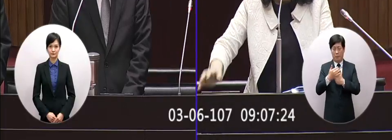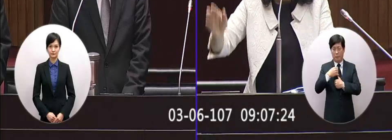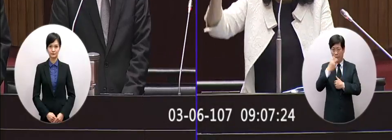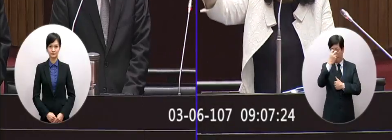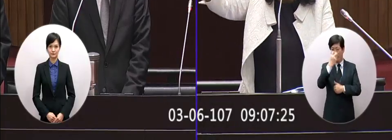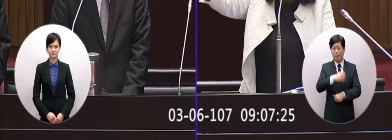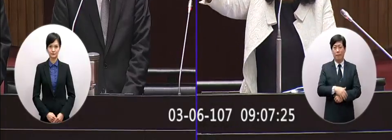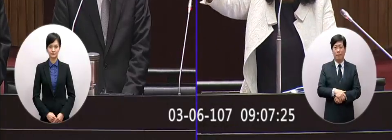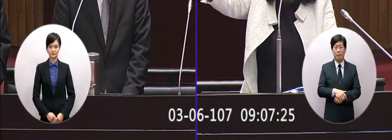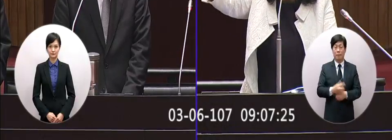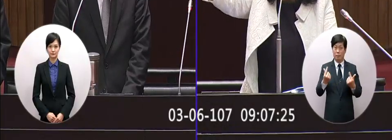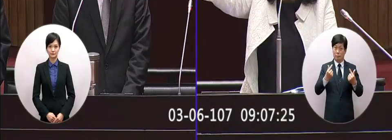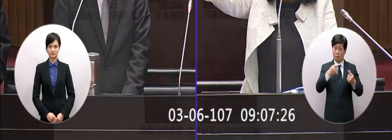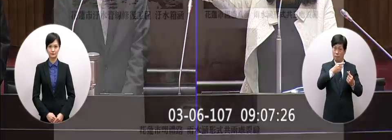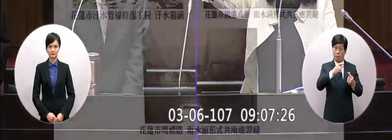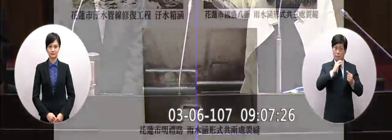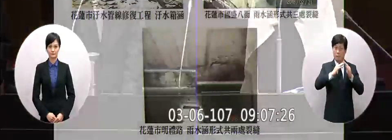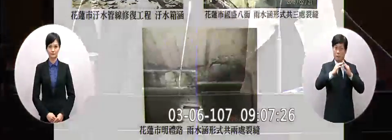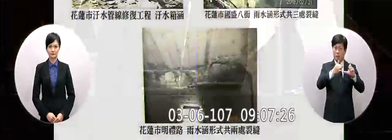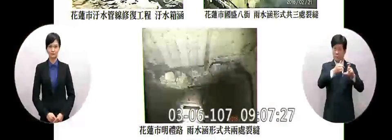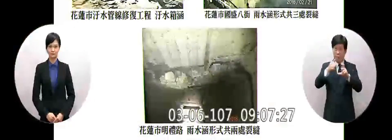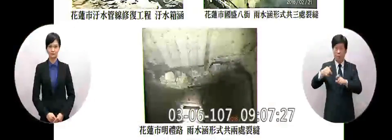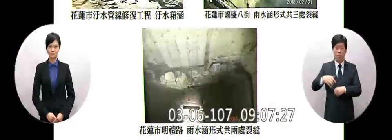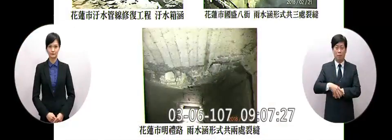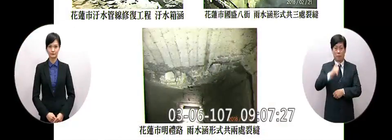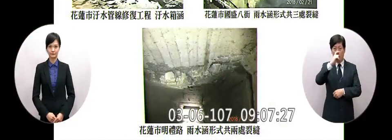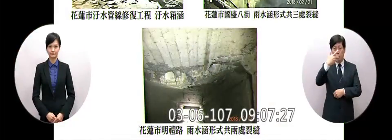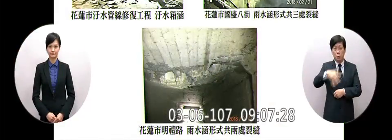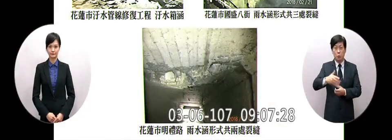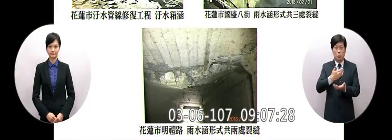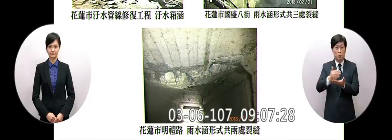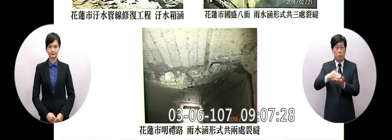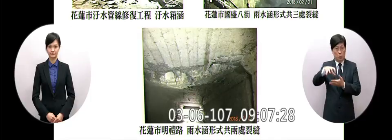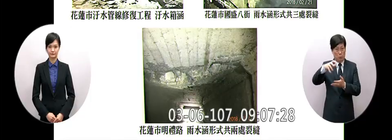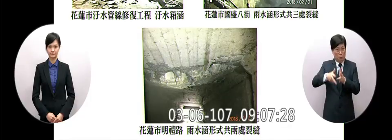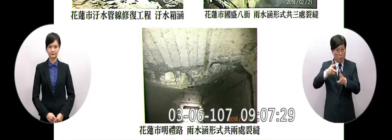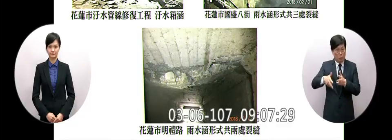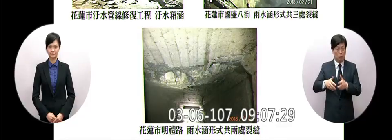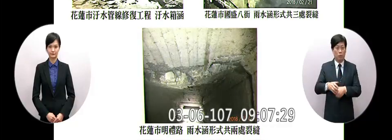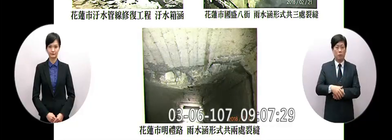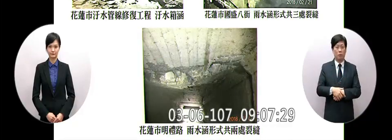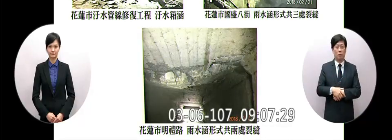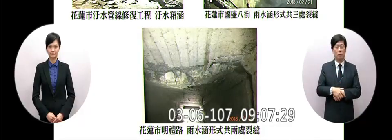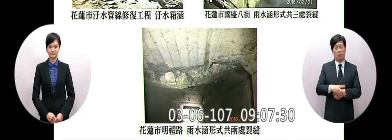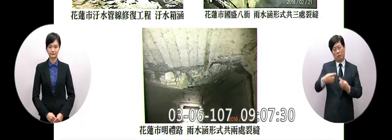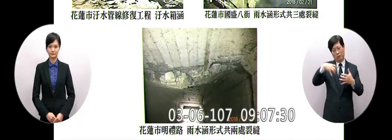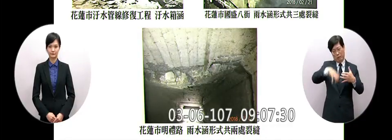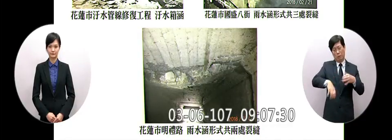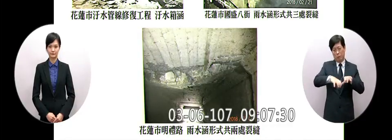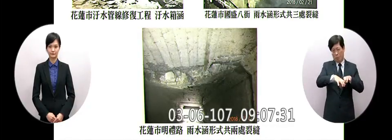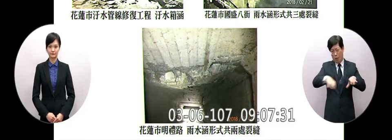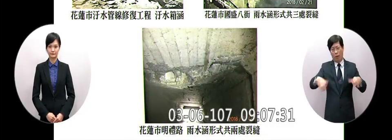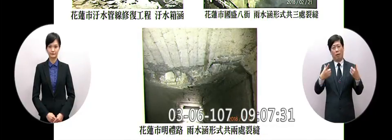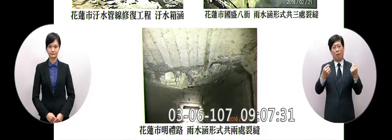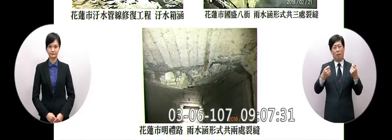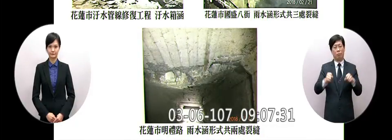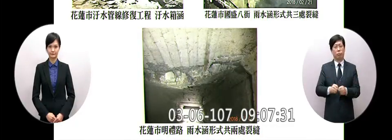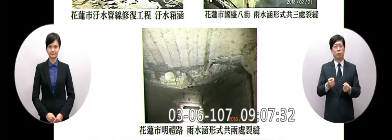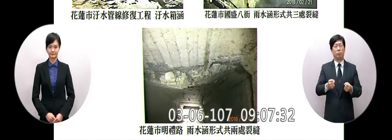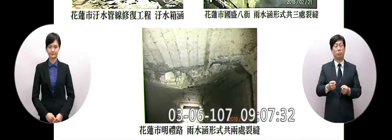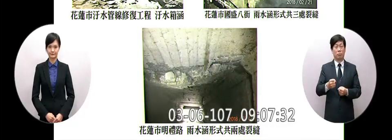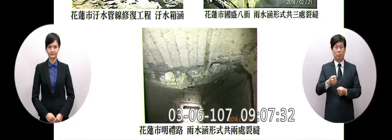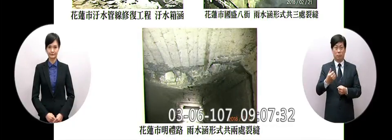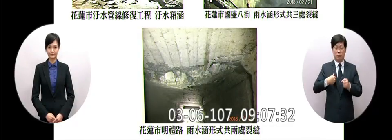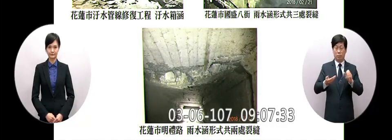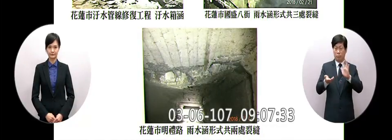吗？那你看我们这个市区的我们的污水处理厂还有污水处理的这个涵管也是好，在